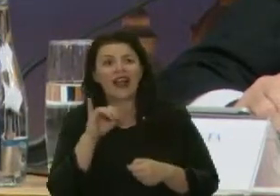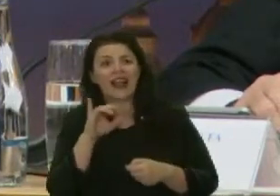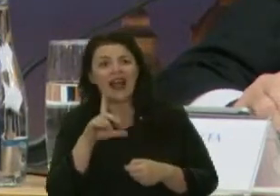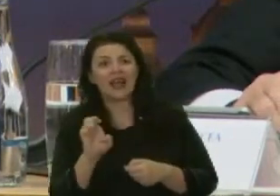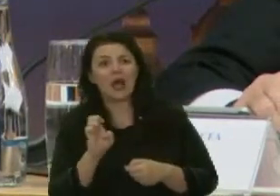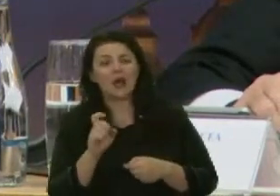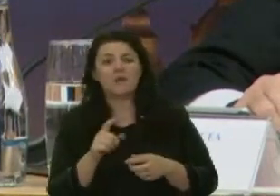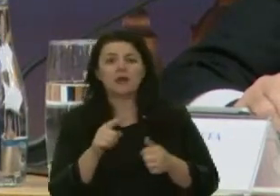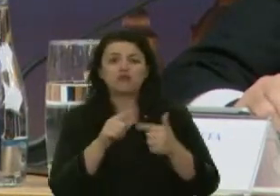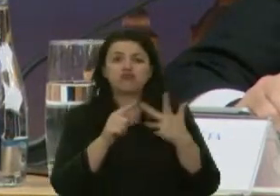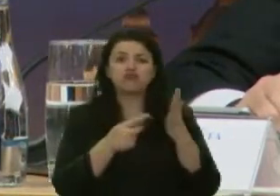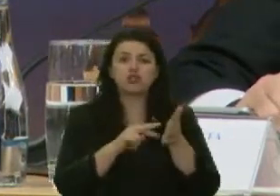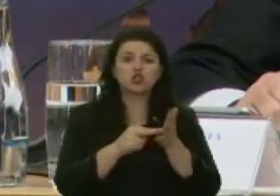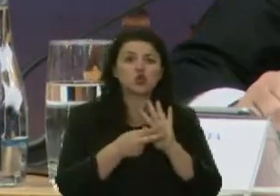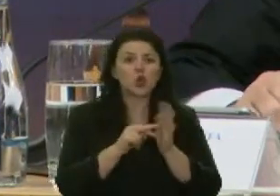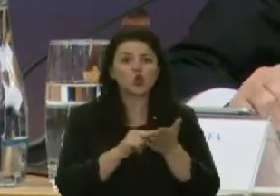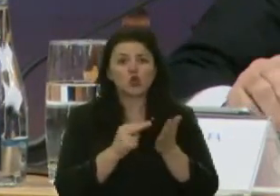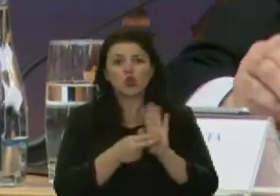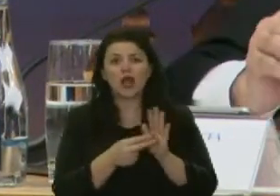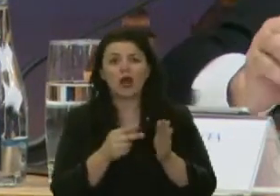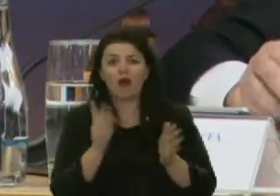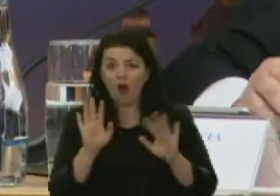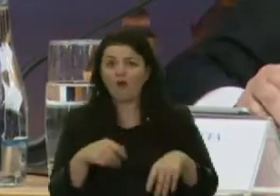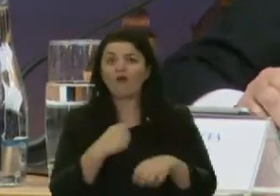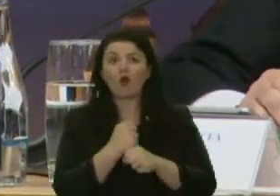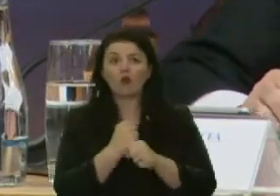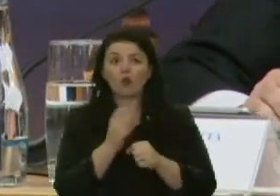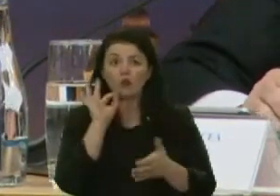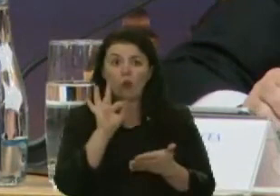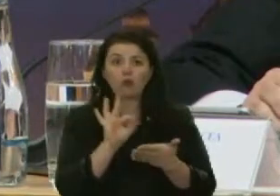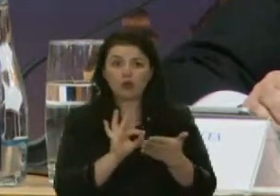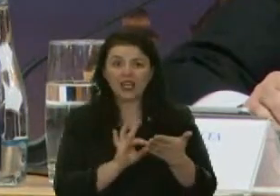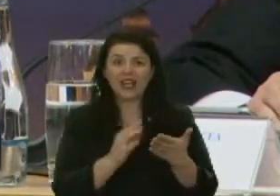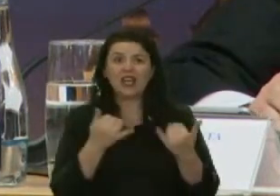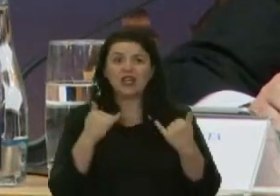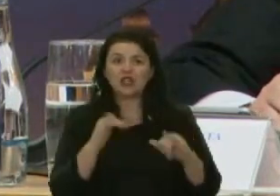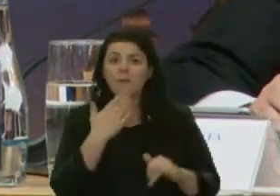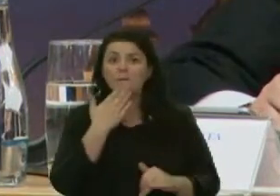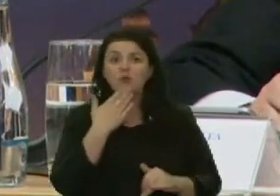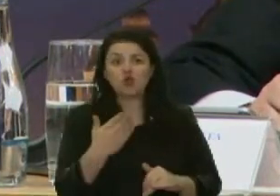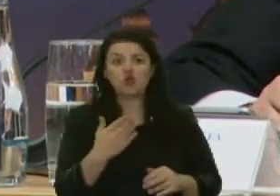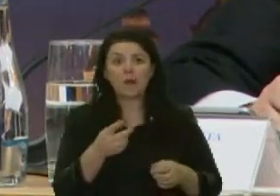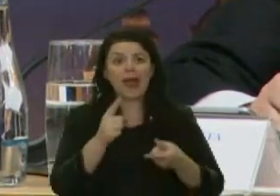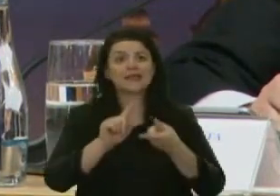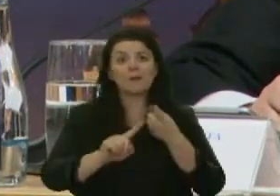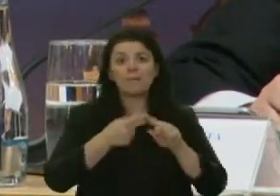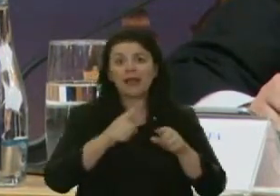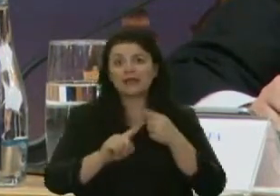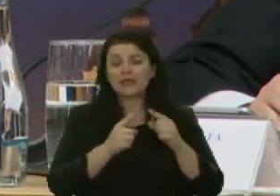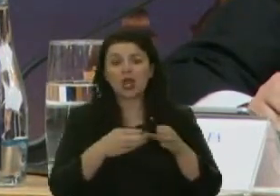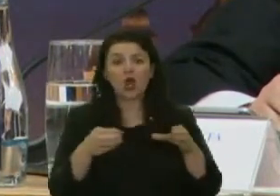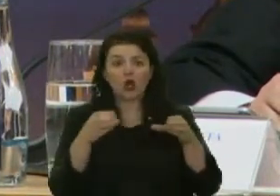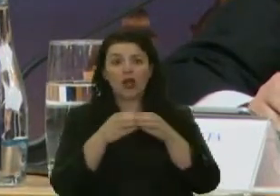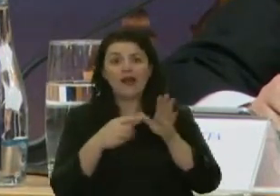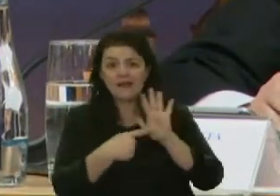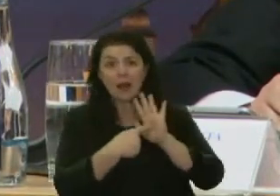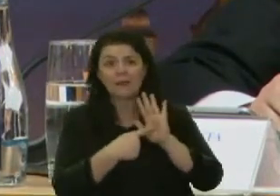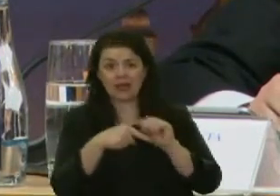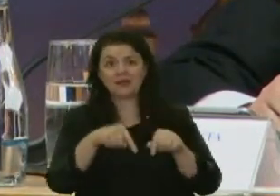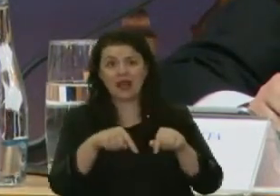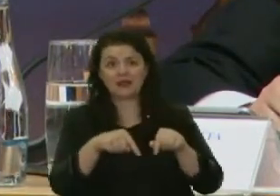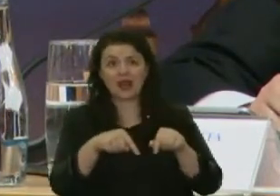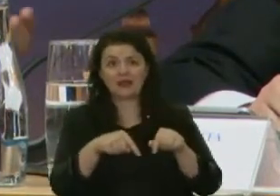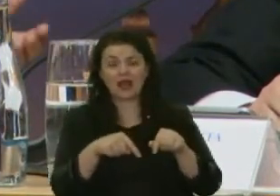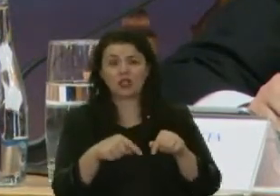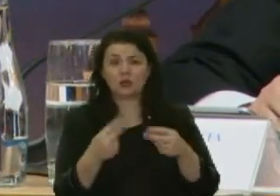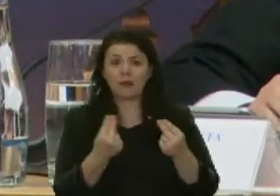diversele structuri asociative prin propunerile pe care le au făcut și evident în ultimul rând mulțumesc partidelor politice reprezentate în consiliul local